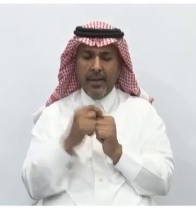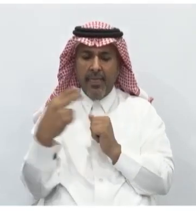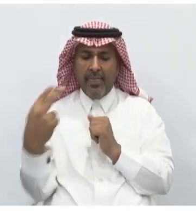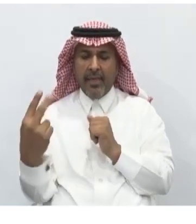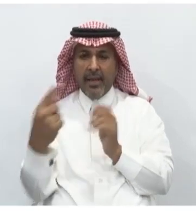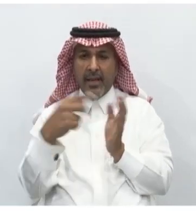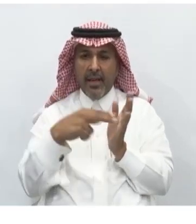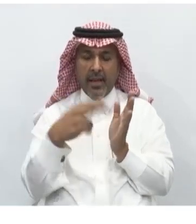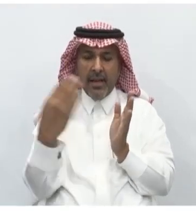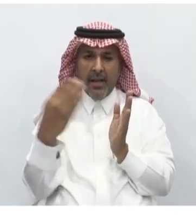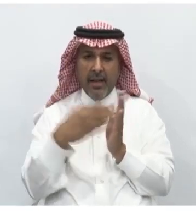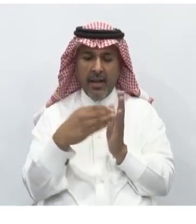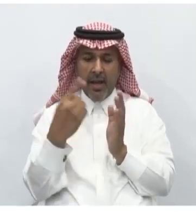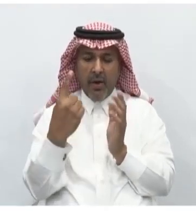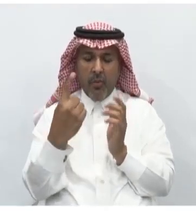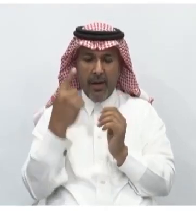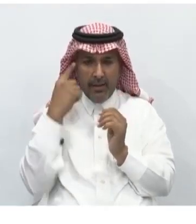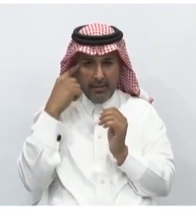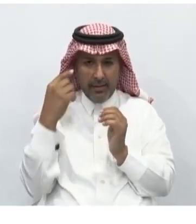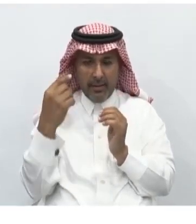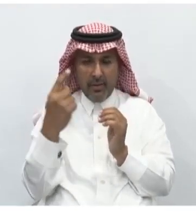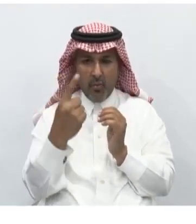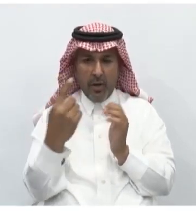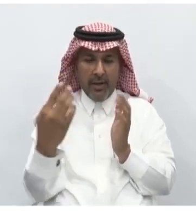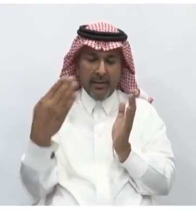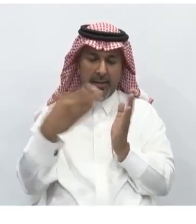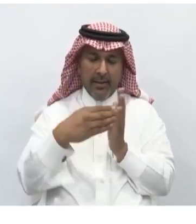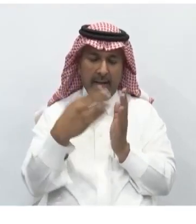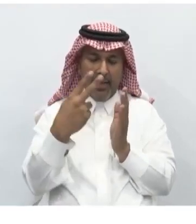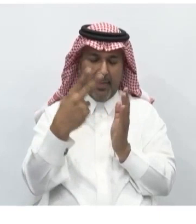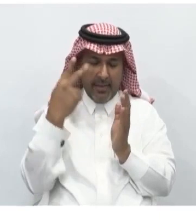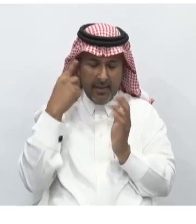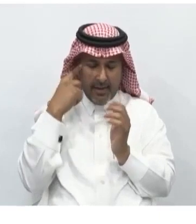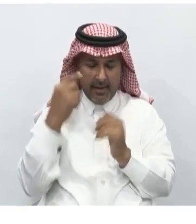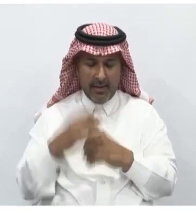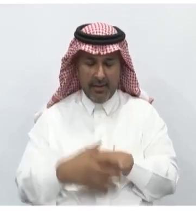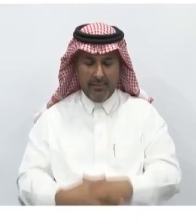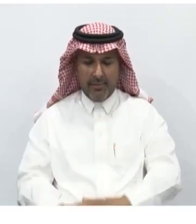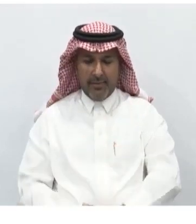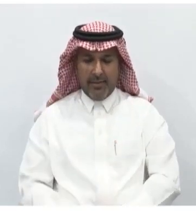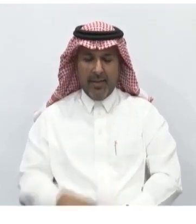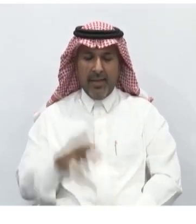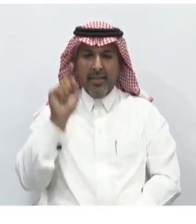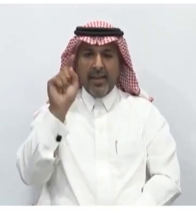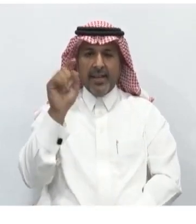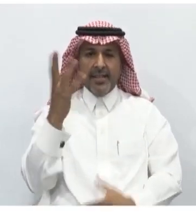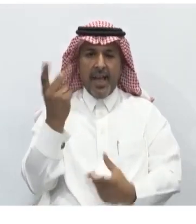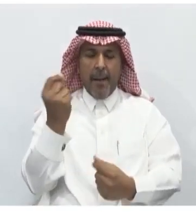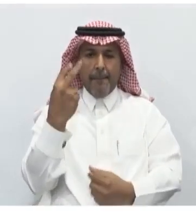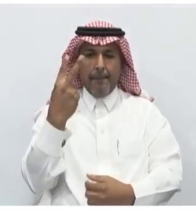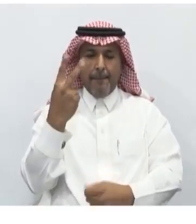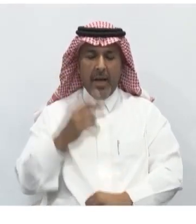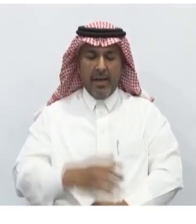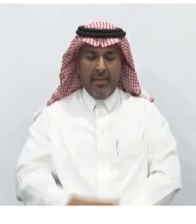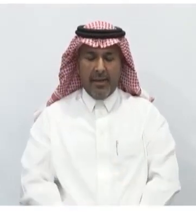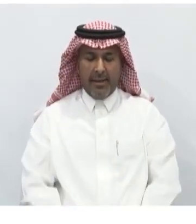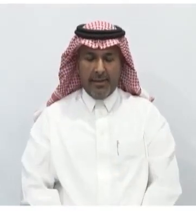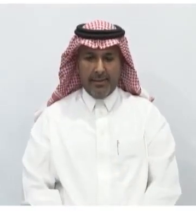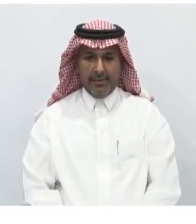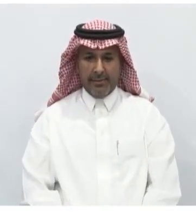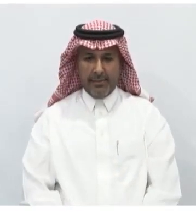اثنين إذاً نسبتهم واحد إلى اثنين إذاً الاكس عبارة عن اثنين إذاً صيغة هذا الملح